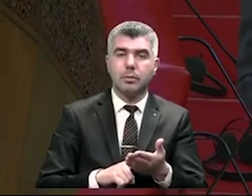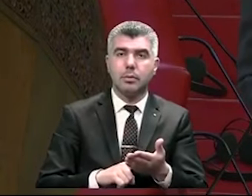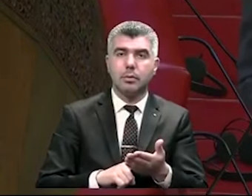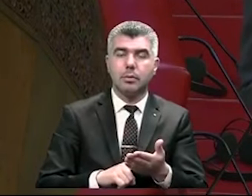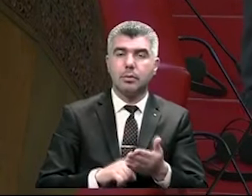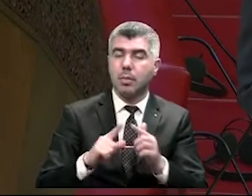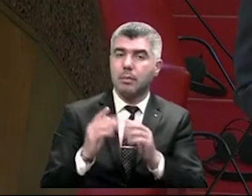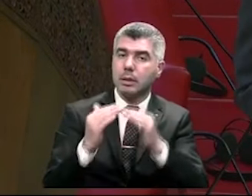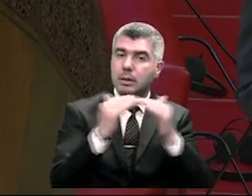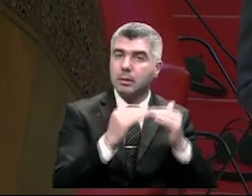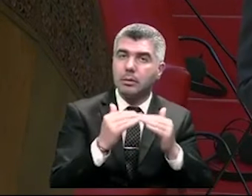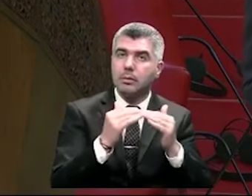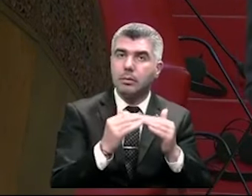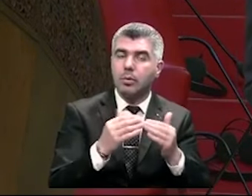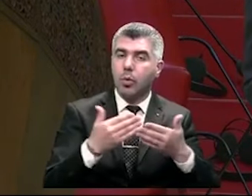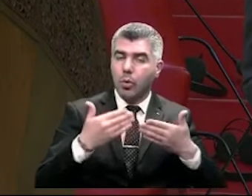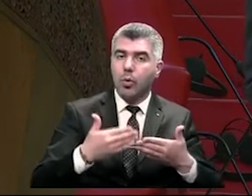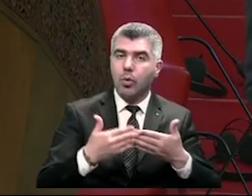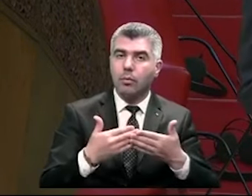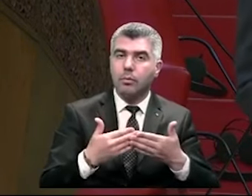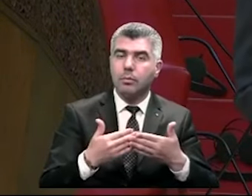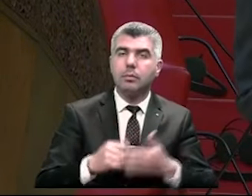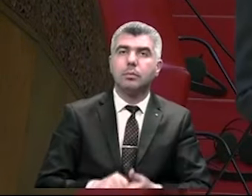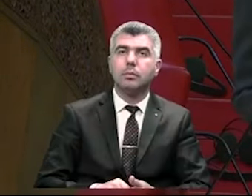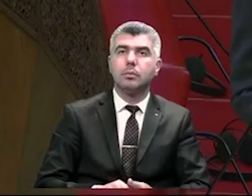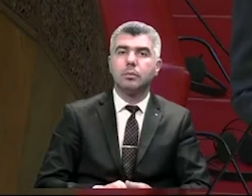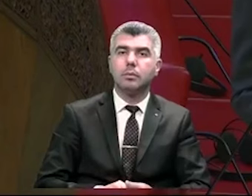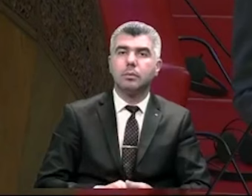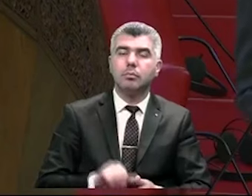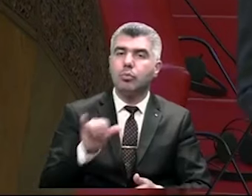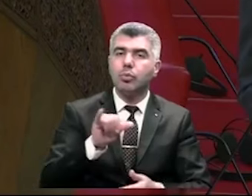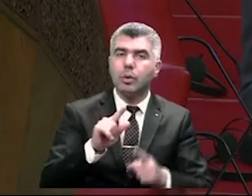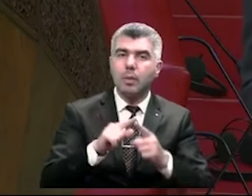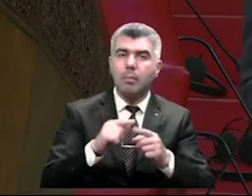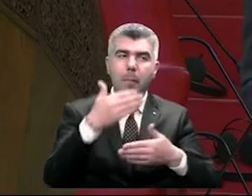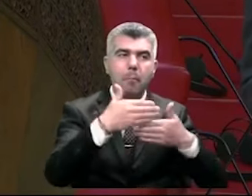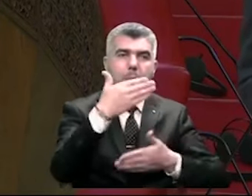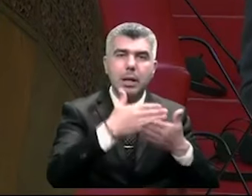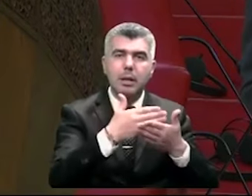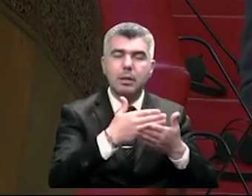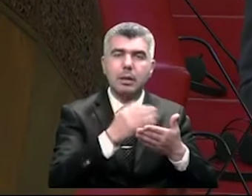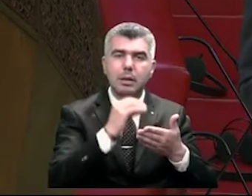المجاليه المفهوم ديالها اليوم ماشي هي الحيوط